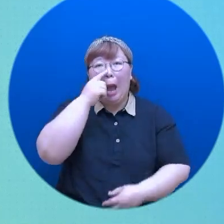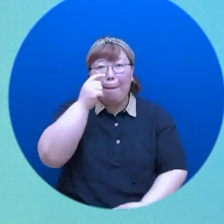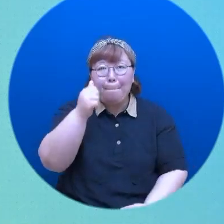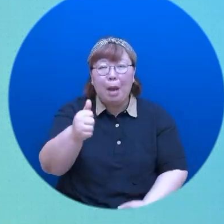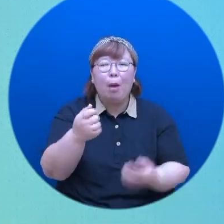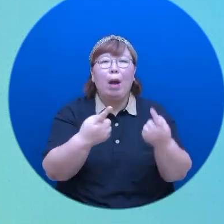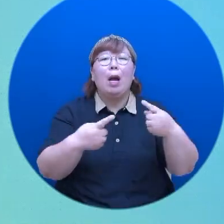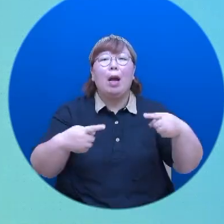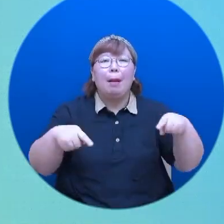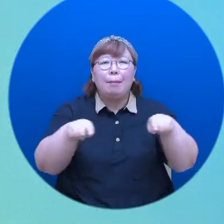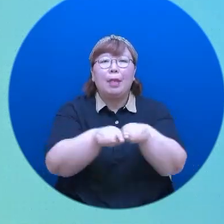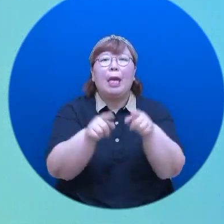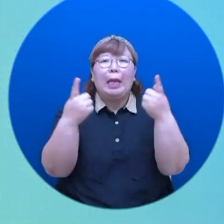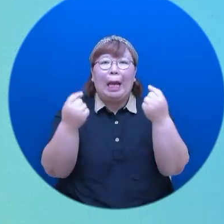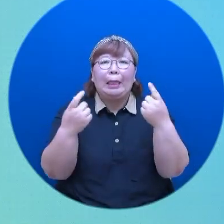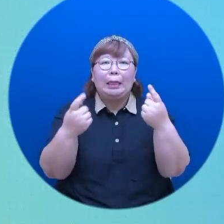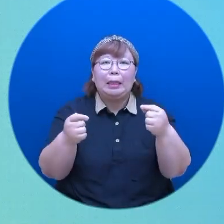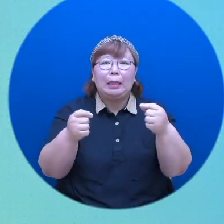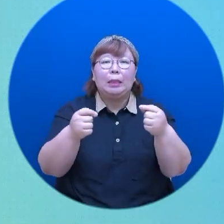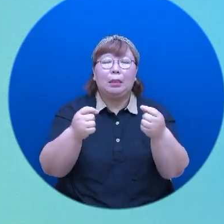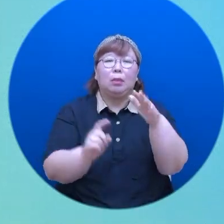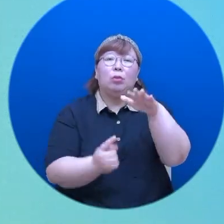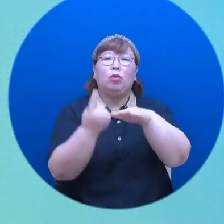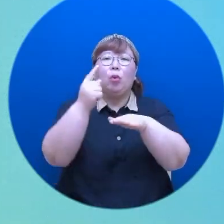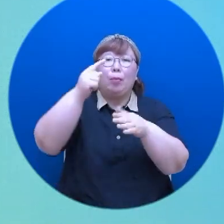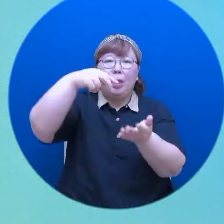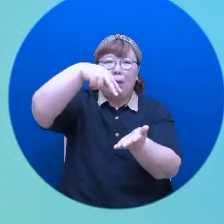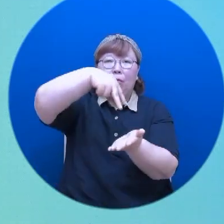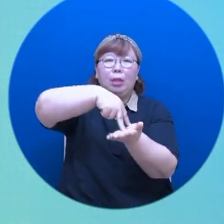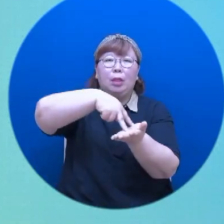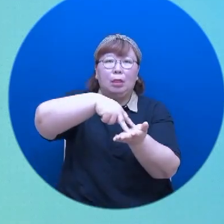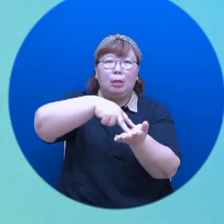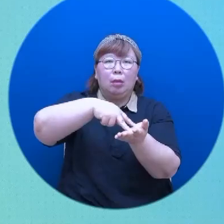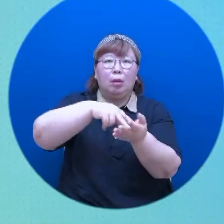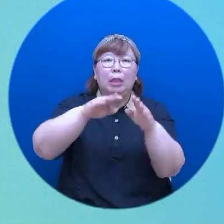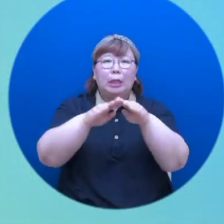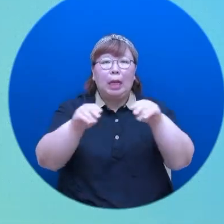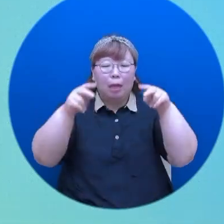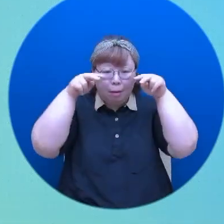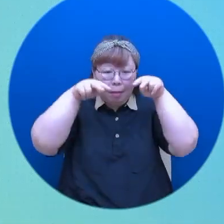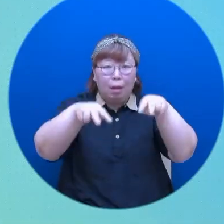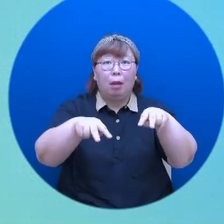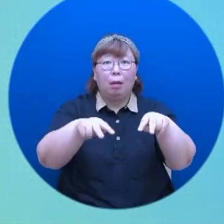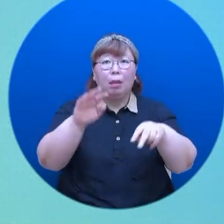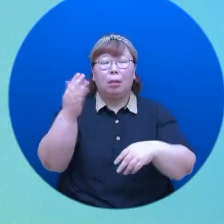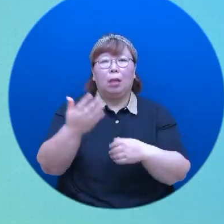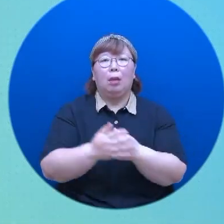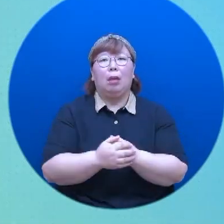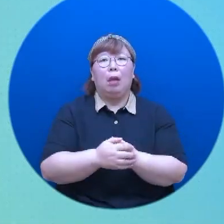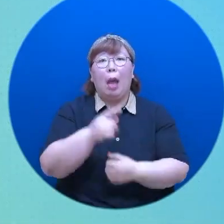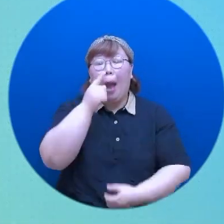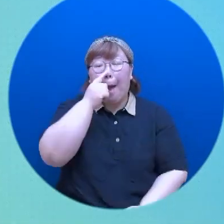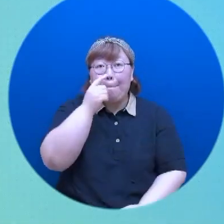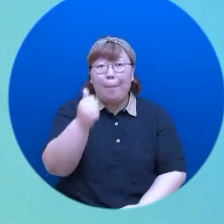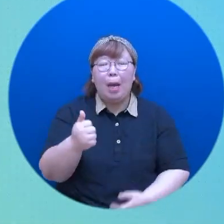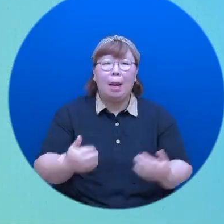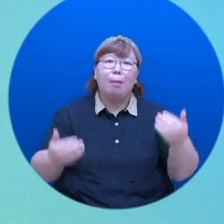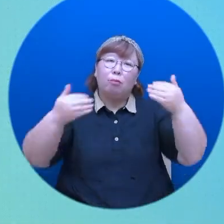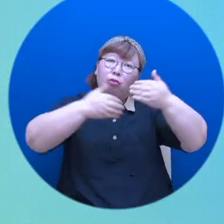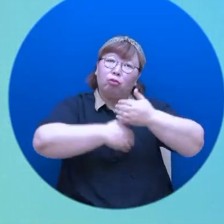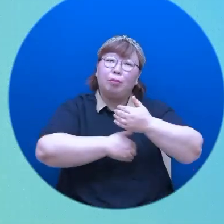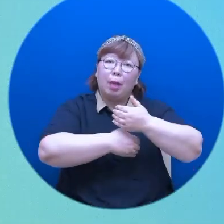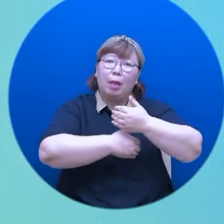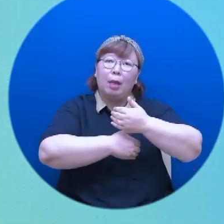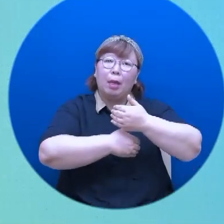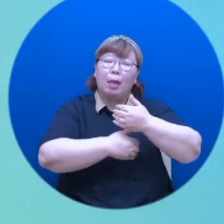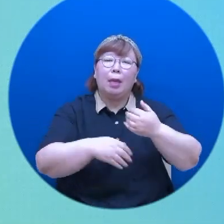아빠와 같은 높이에서 땅을 바라봅니다. 다시 한번 말씀드릴게요. 아빠의 품에